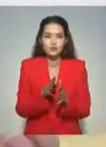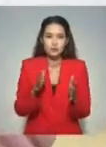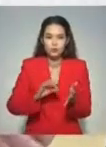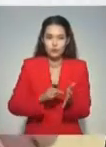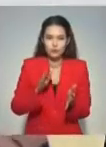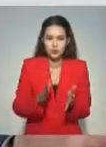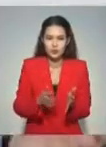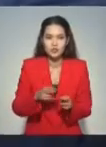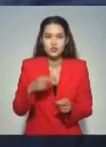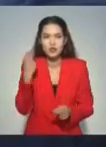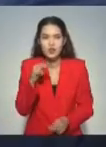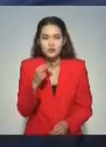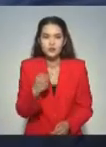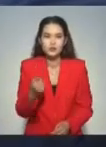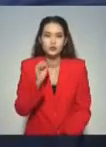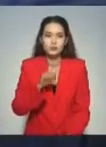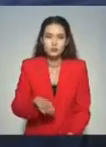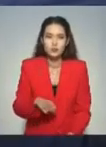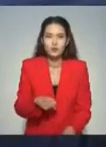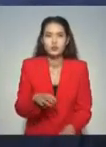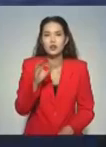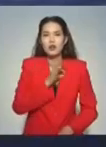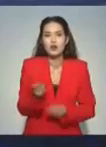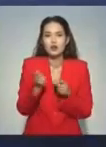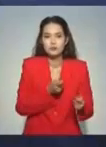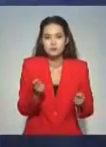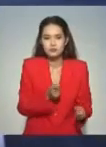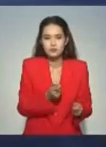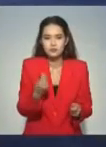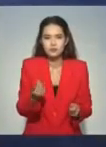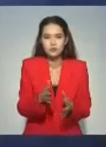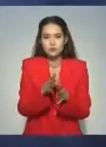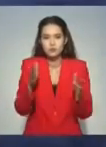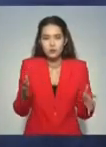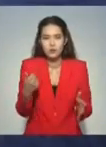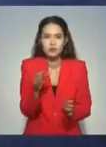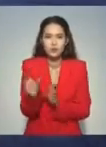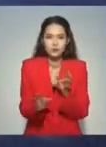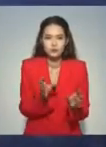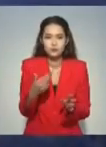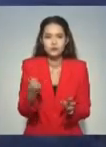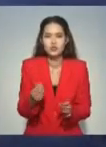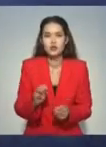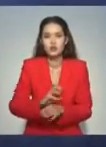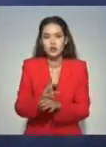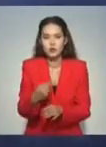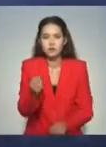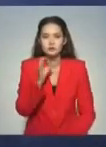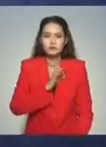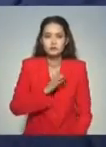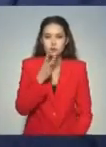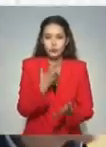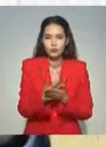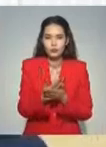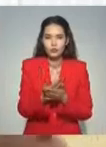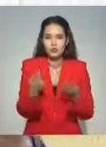и сертифицировались, и мы можем ремонтировать газовые турбины, причем самые сложные горячие части, проточные части мы уже